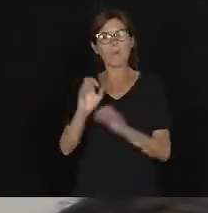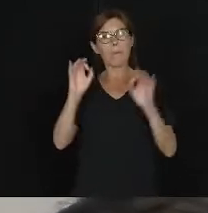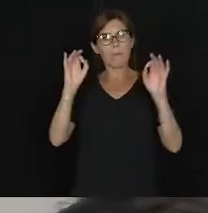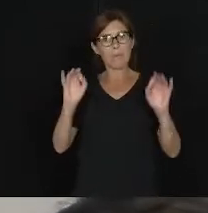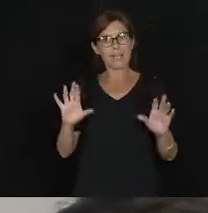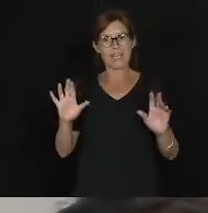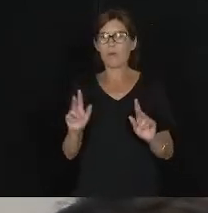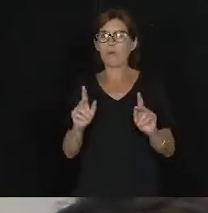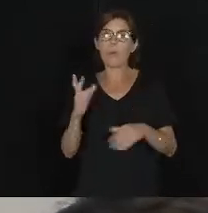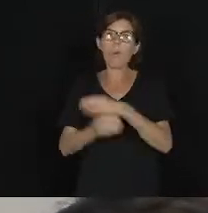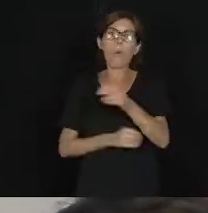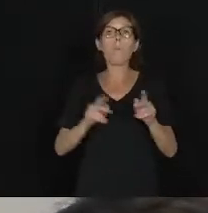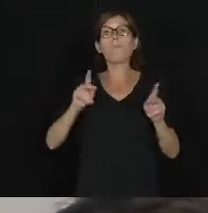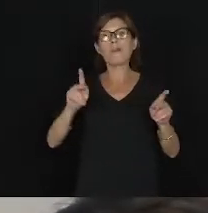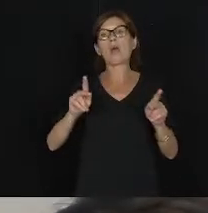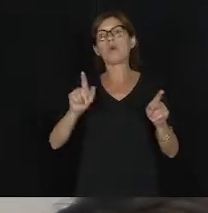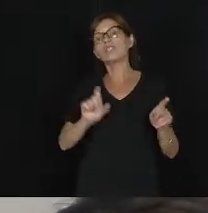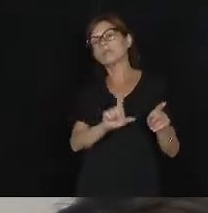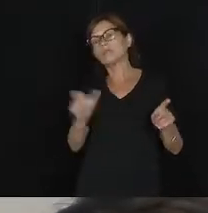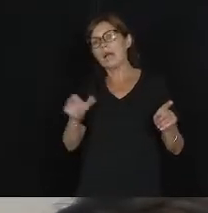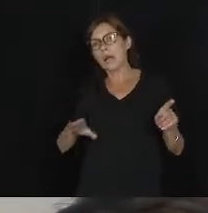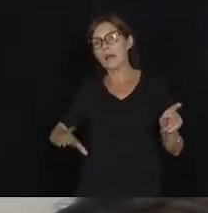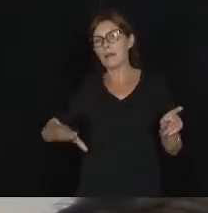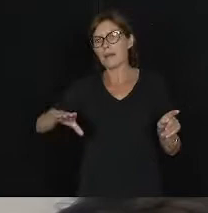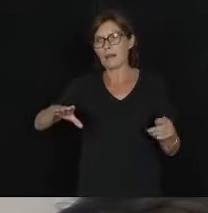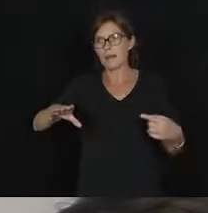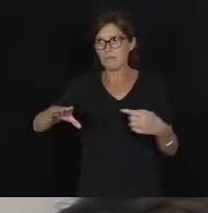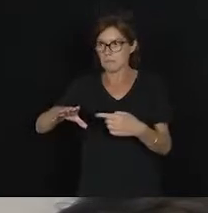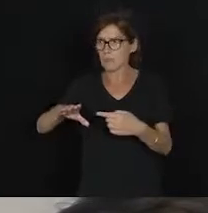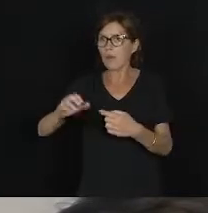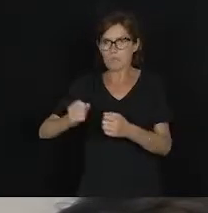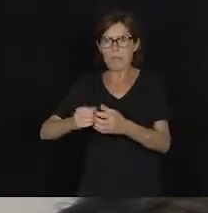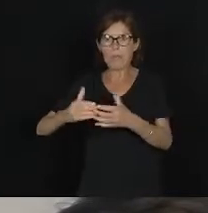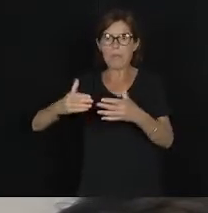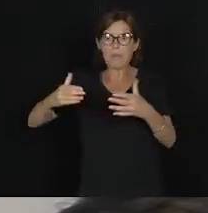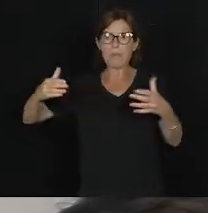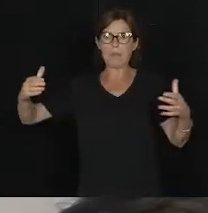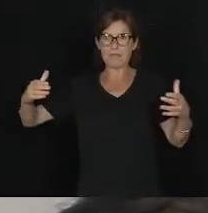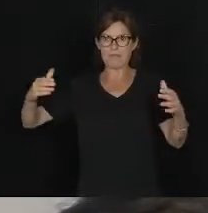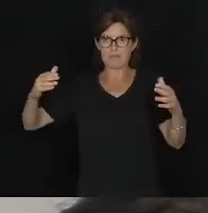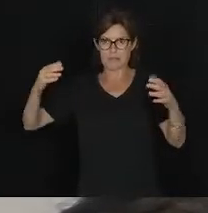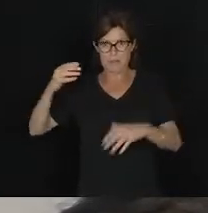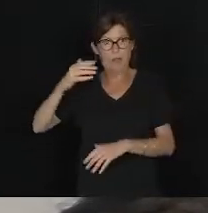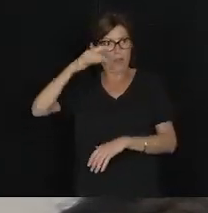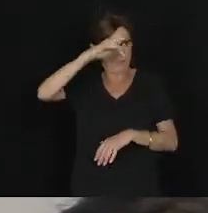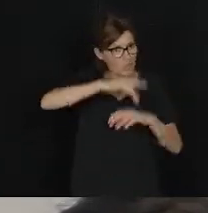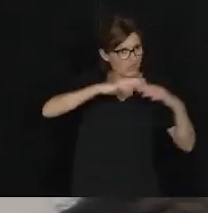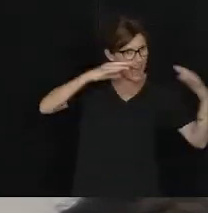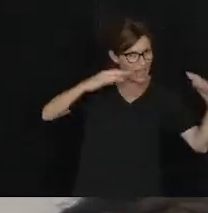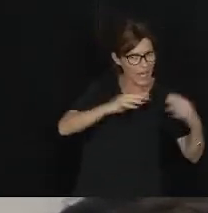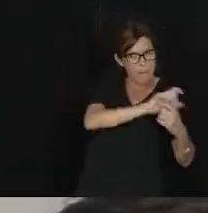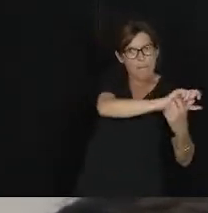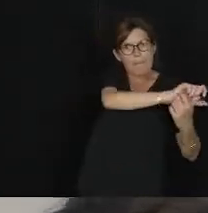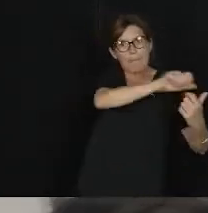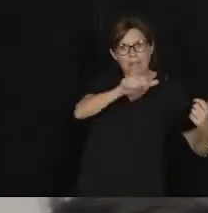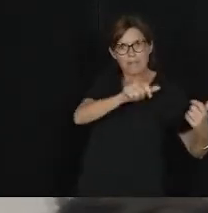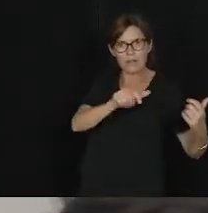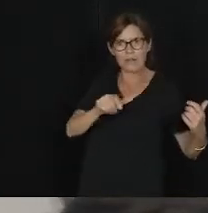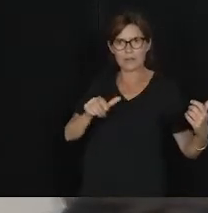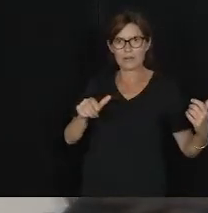et les pédagogies alternatives se sont déployées de façon inédite en Europe au lendemain de la Grande Guerre, comme si les